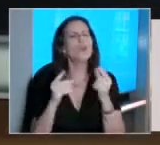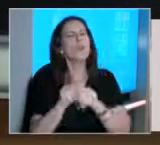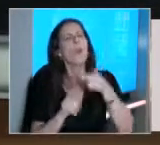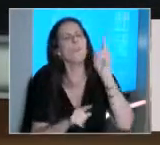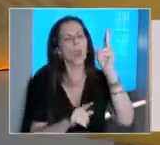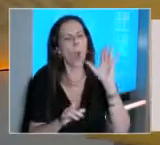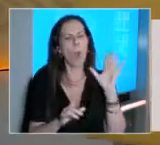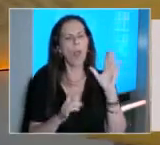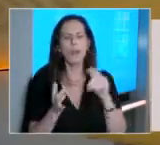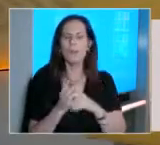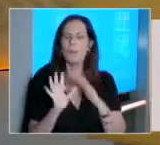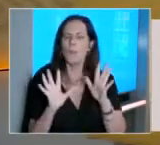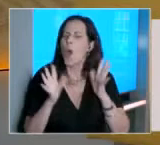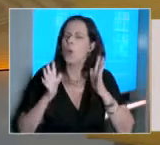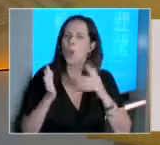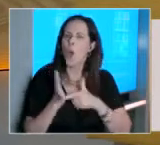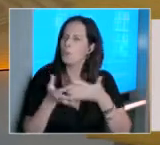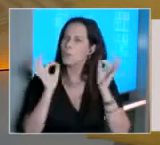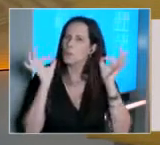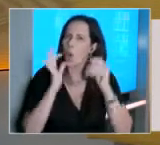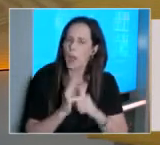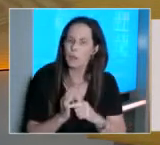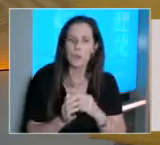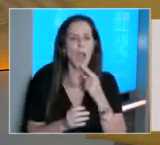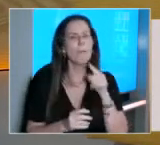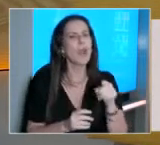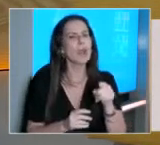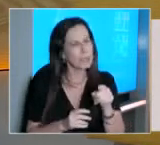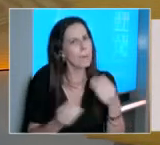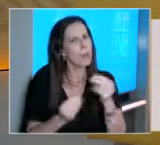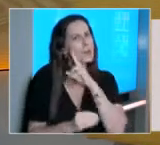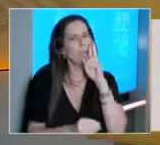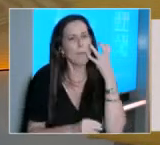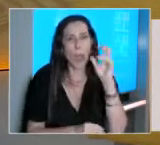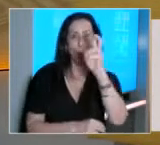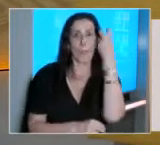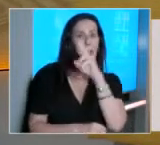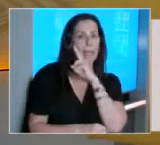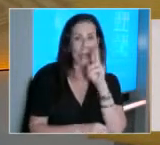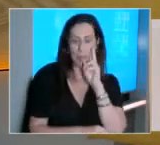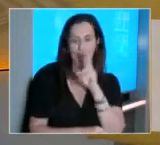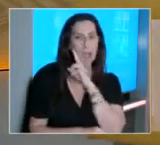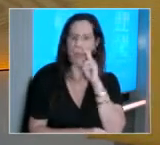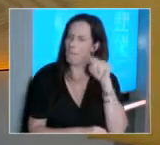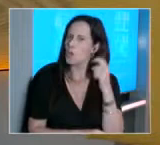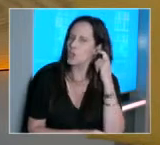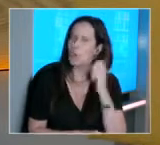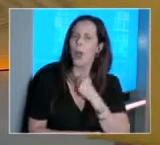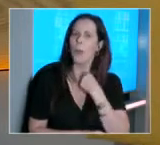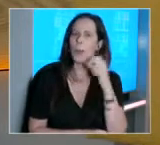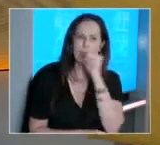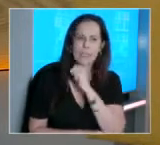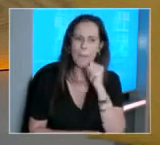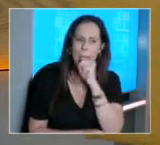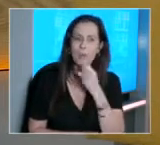לארצי, פולקי, גוון מאוד מאוד מיוחד. אמרה, זה קול שאמא שלי תאהב. מיד קראה לנעמי. נעמי הגיעה לחדר, שמעה את אותה זמרת